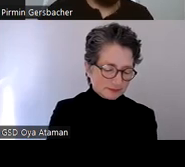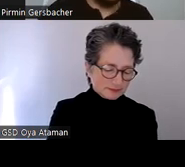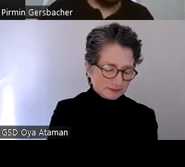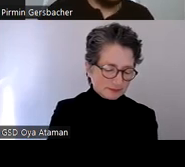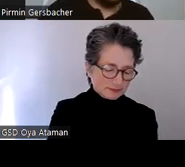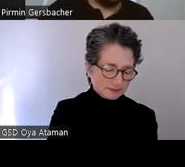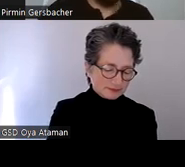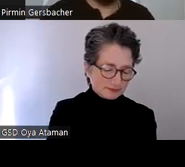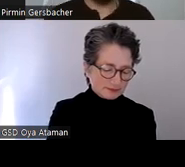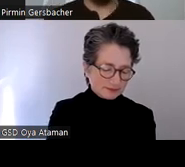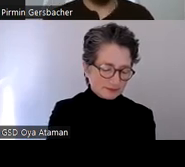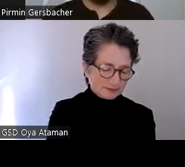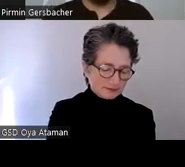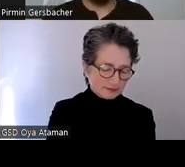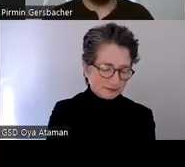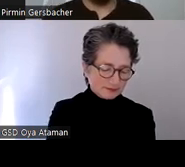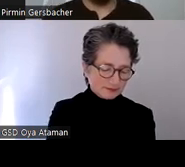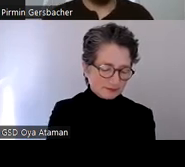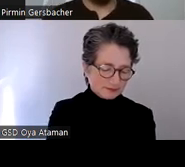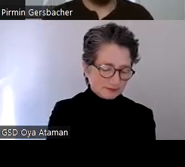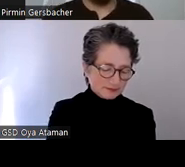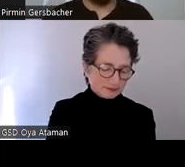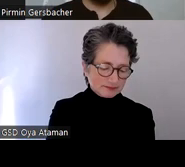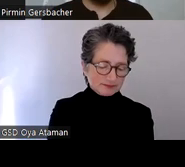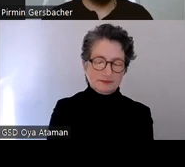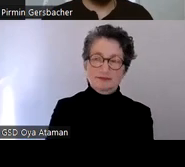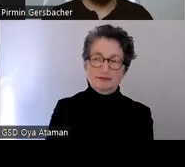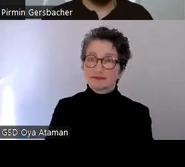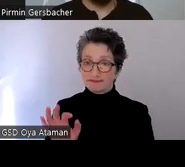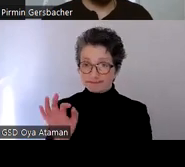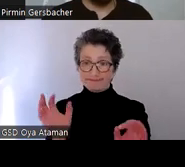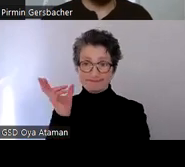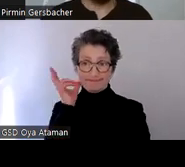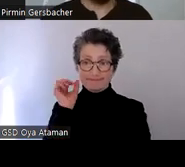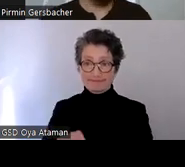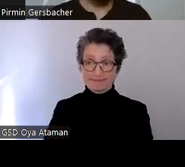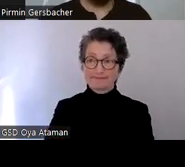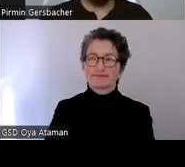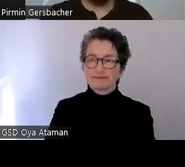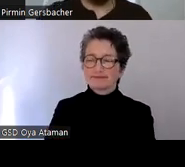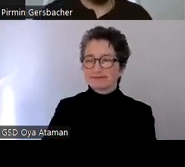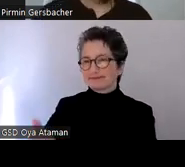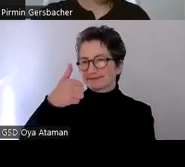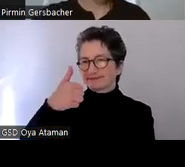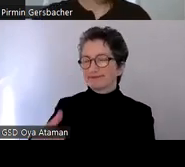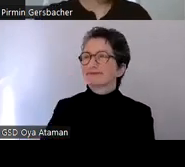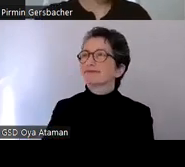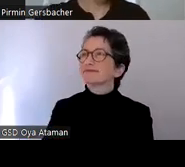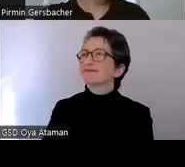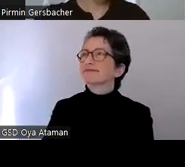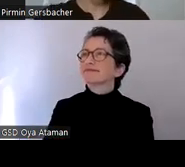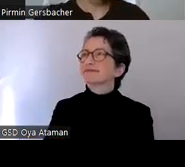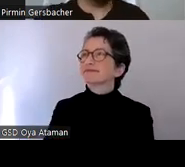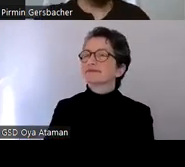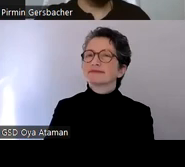immer. Klar. Ist individuell hörbar. Ja. Ton wieder da. Okay. Ton. Ja, Entschuldigung, wir hatten